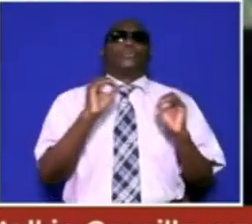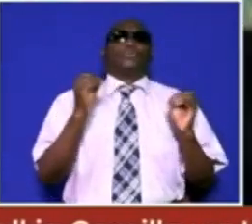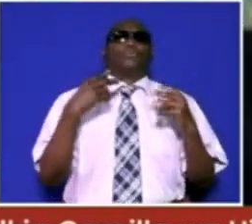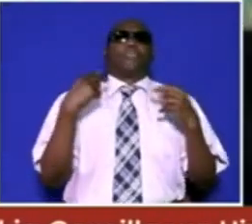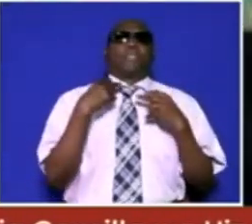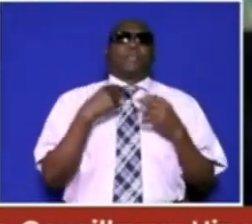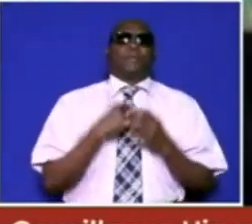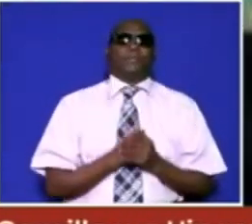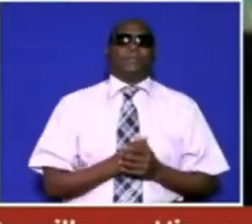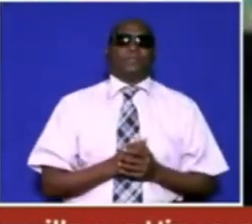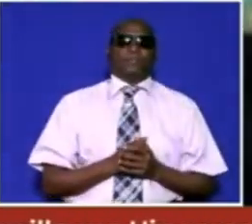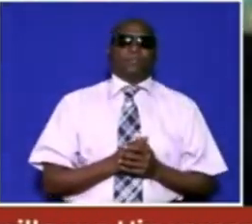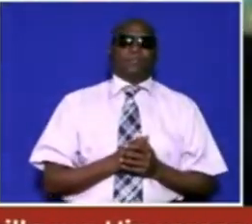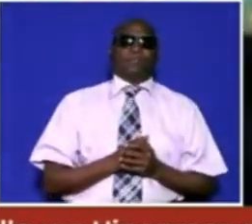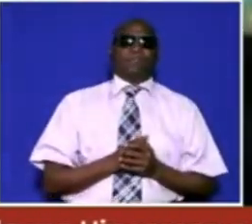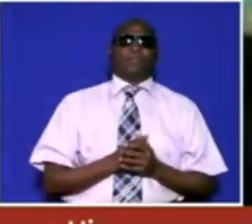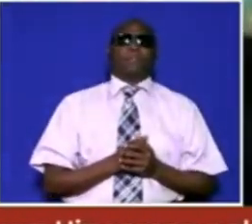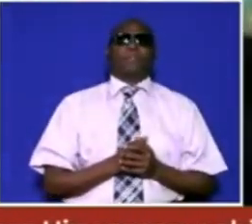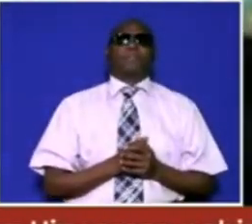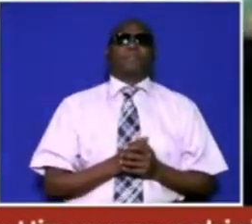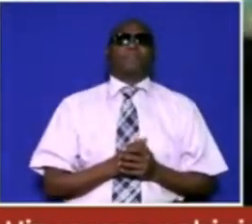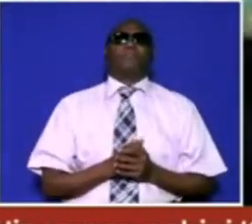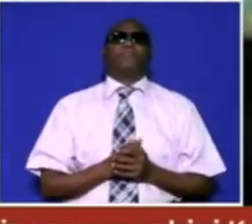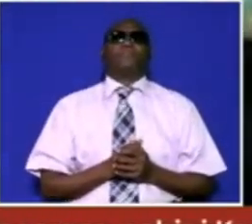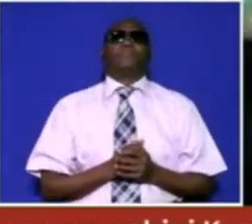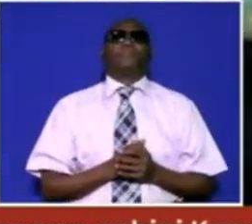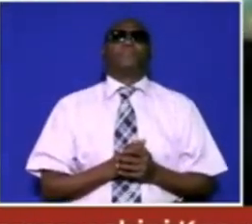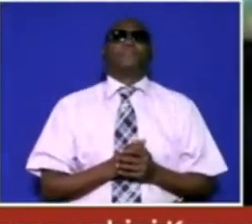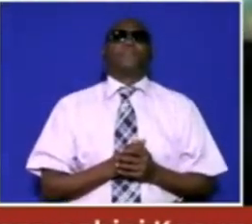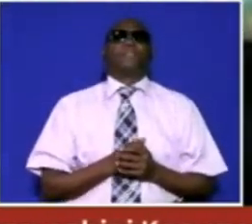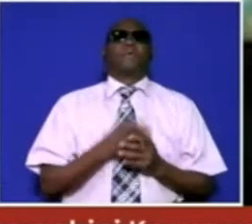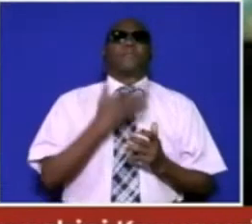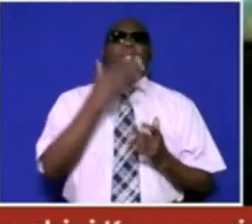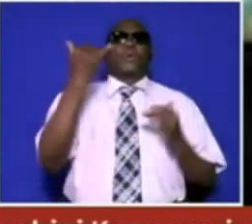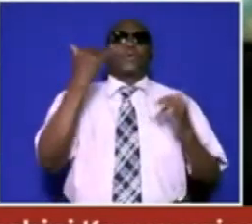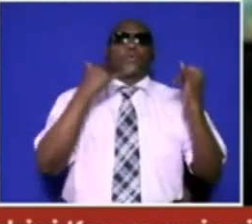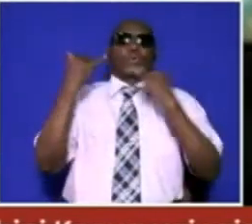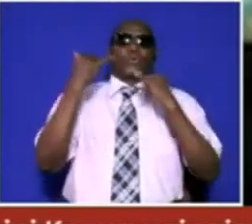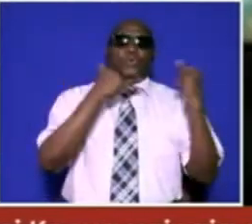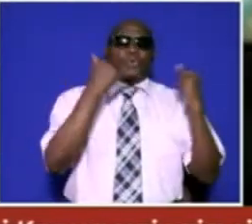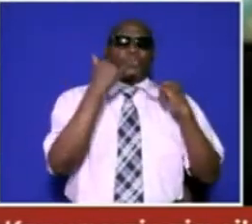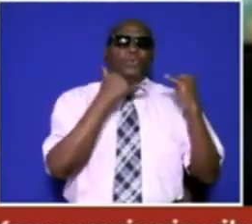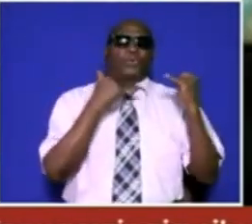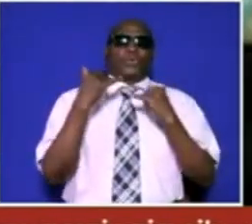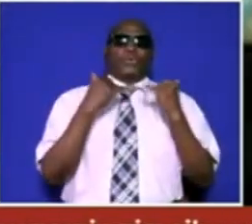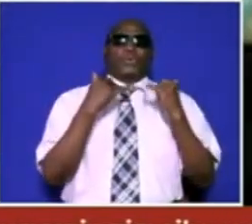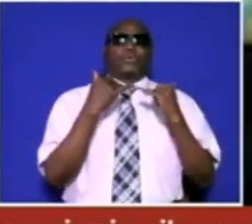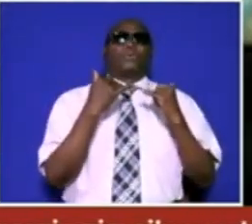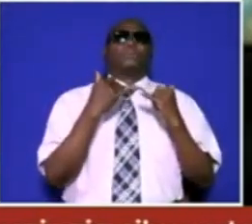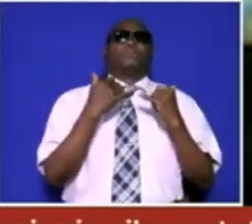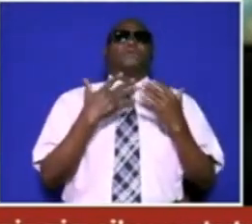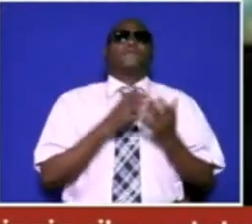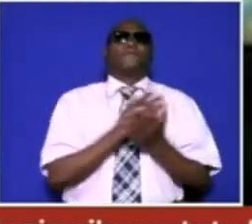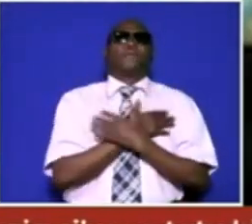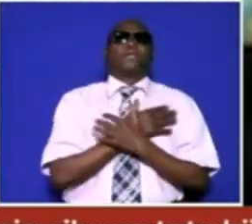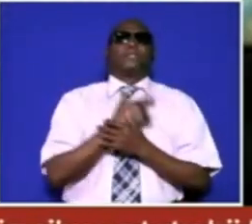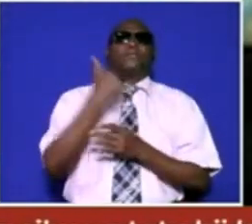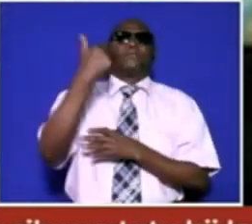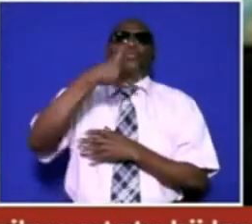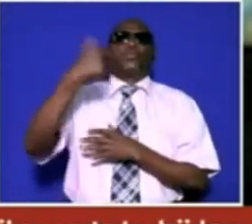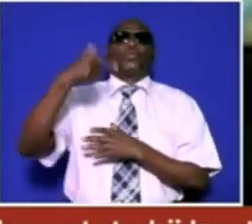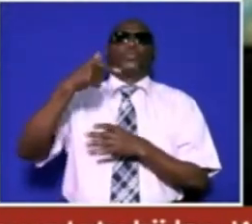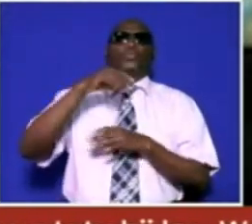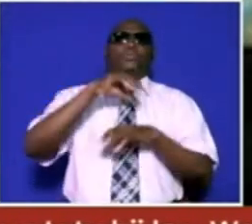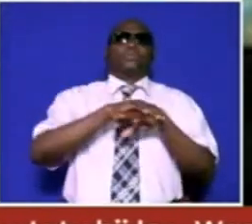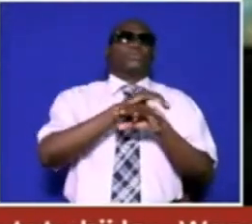friends call me and they tell me about them trying to go to other petrol stations and they cannot get fuel, and a lot of cars have